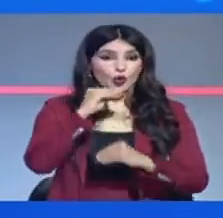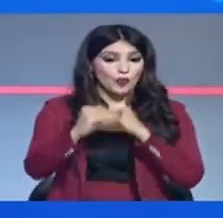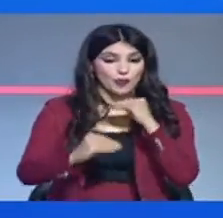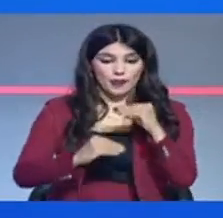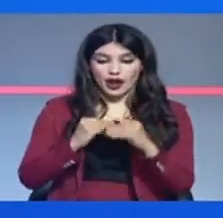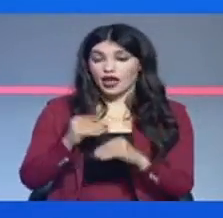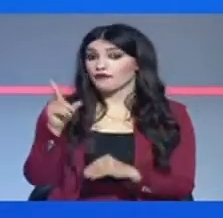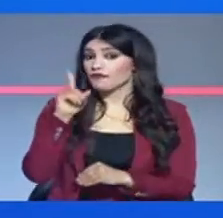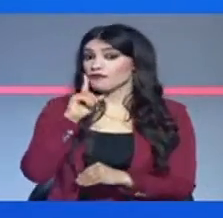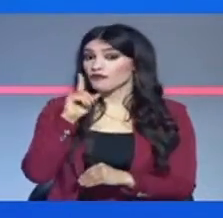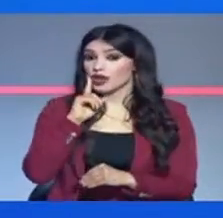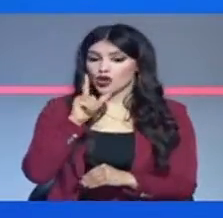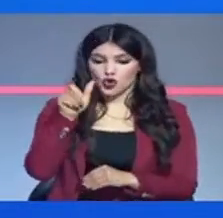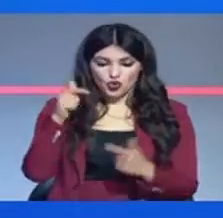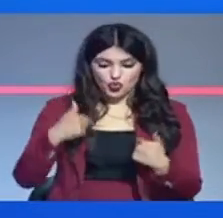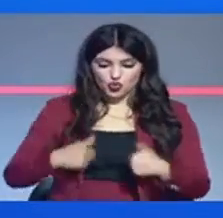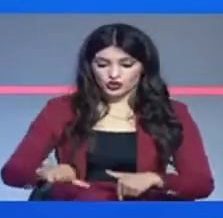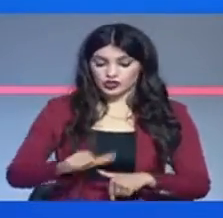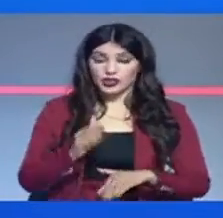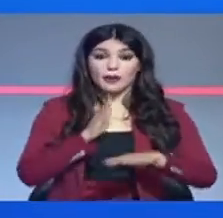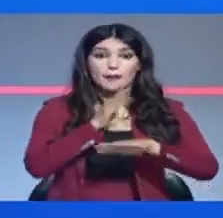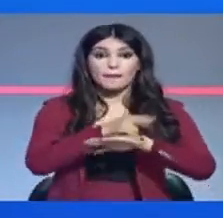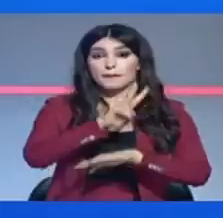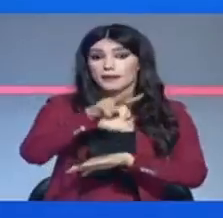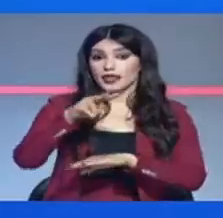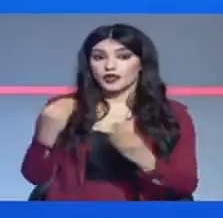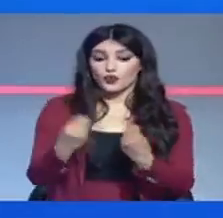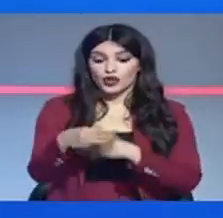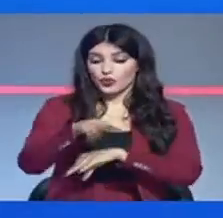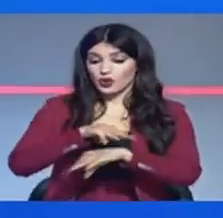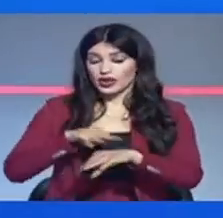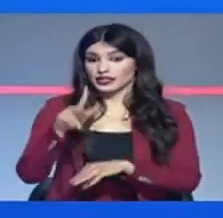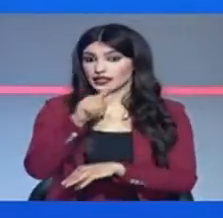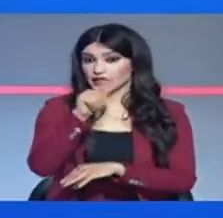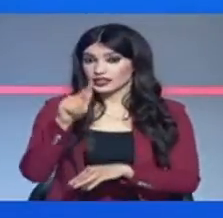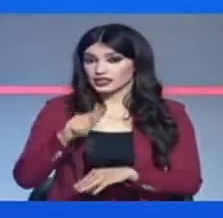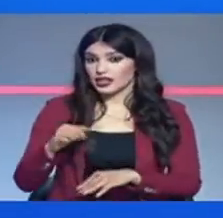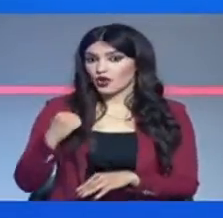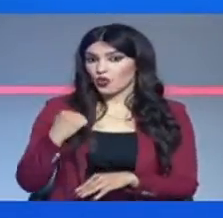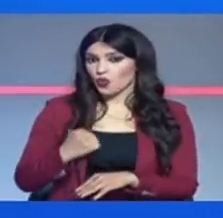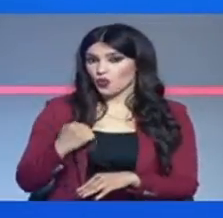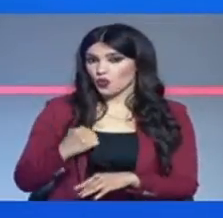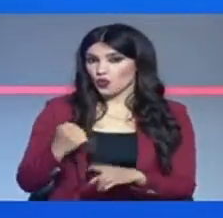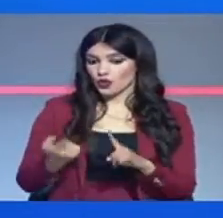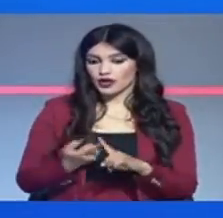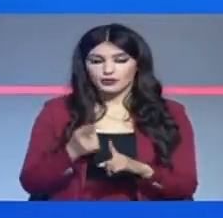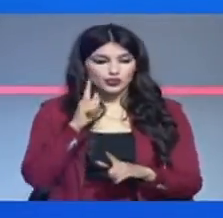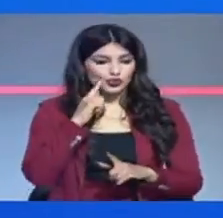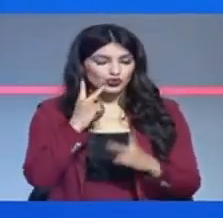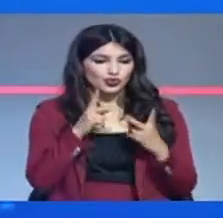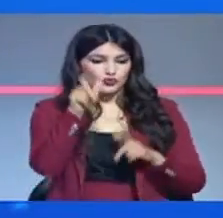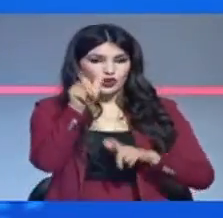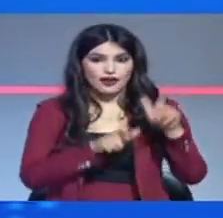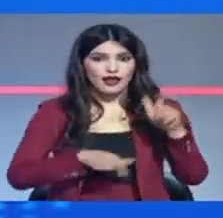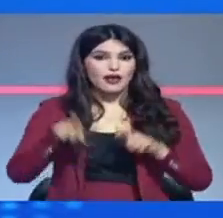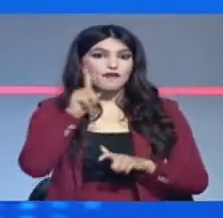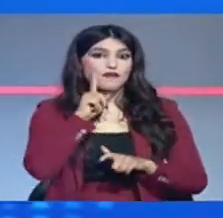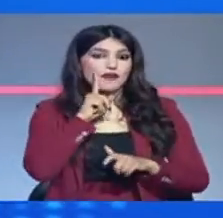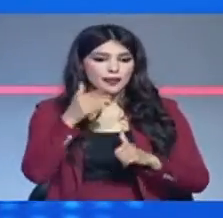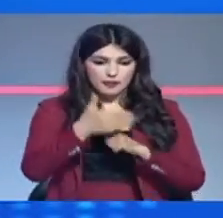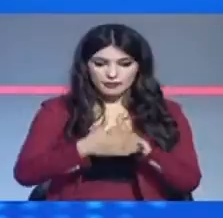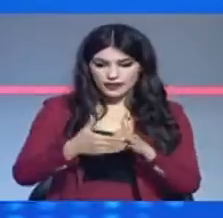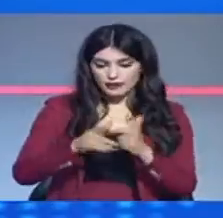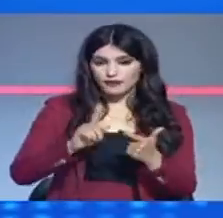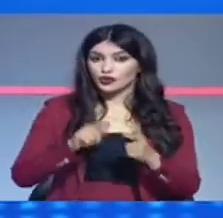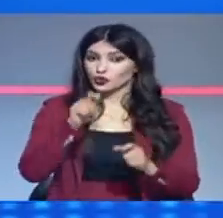ادى رئيس الحكومه شامل ممشيش اليوم زياره الى ولايه زغوان ا للاطلاع على مشاريع بعض الحرفيات والفلاحات في مجالات متنوعه